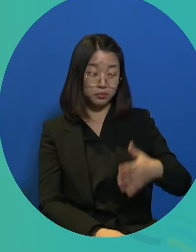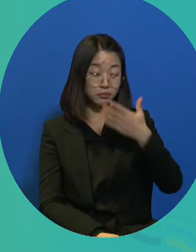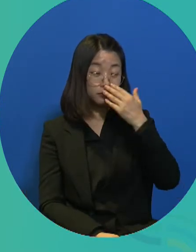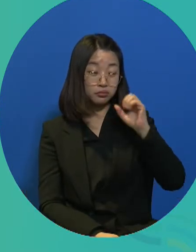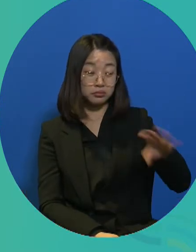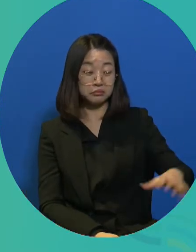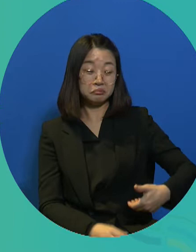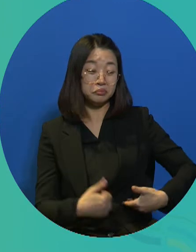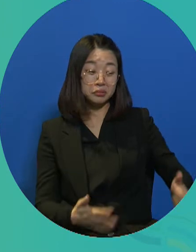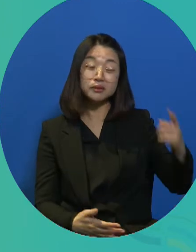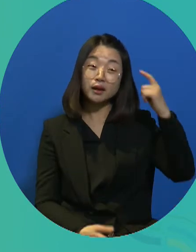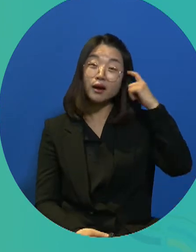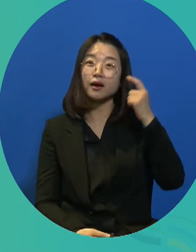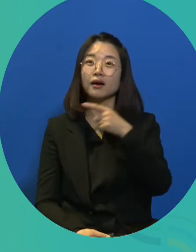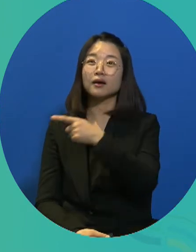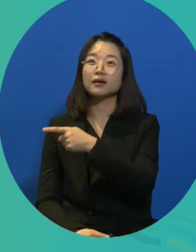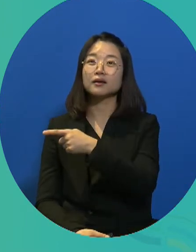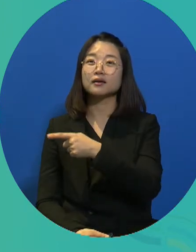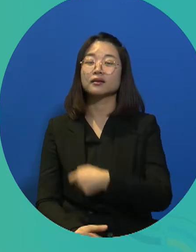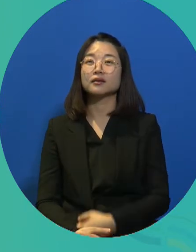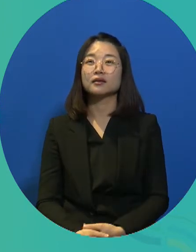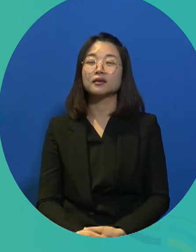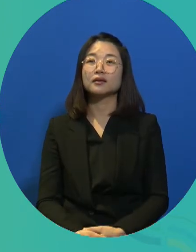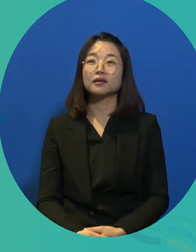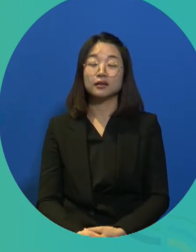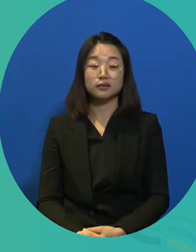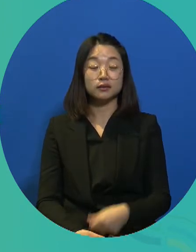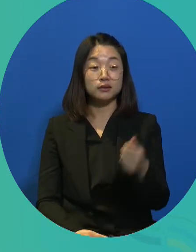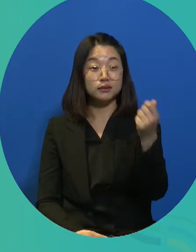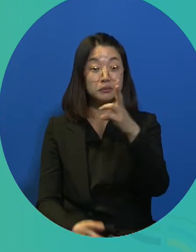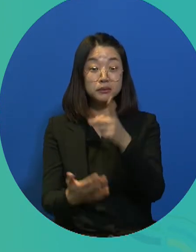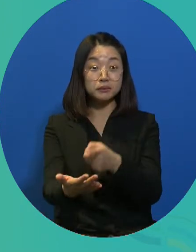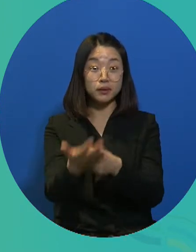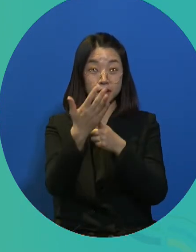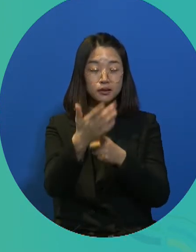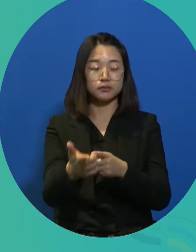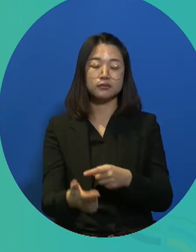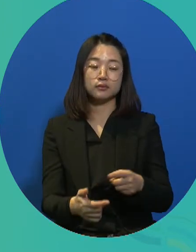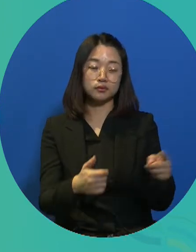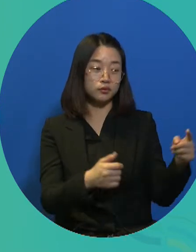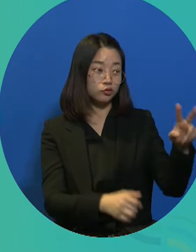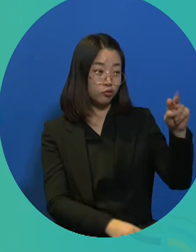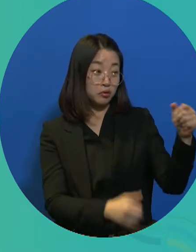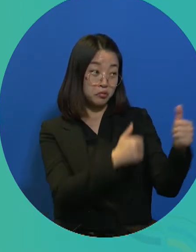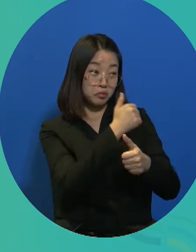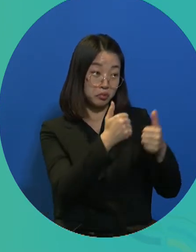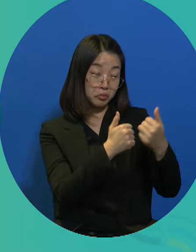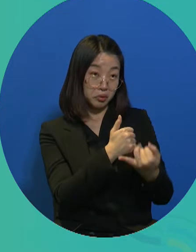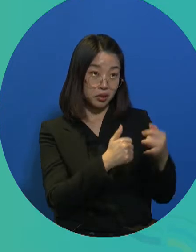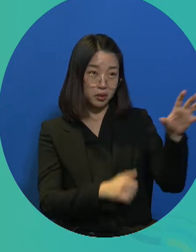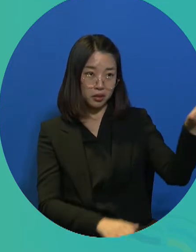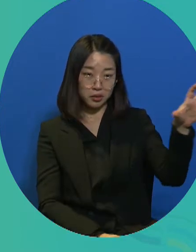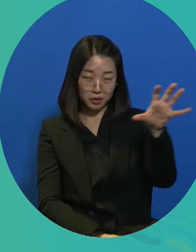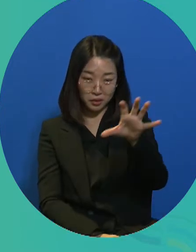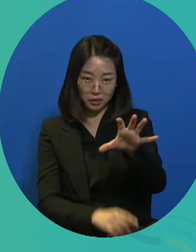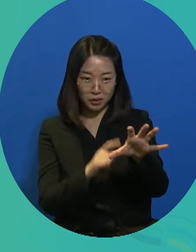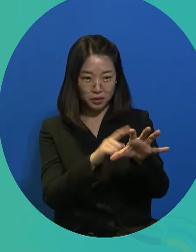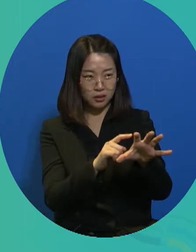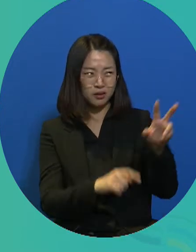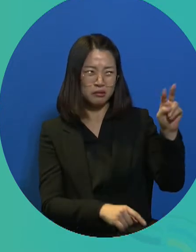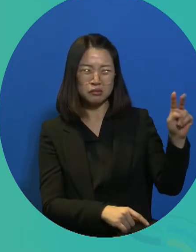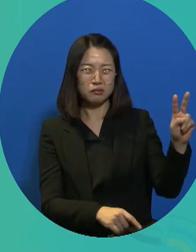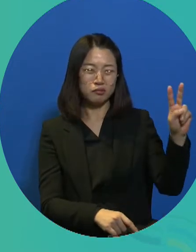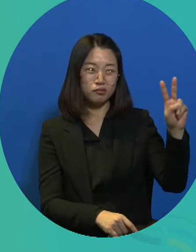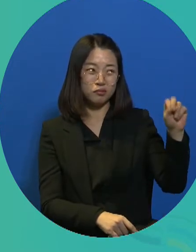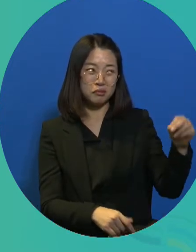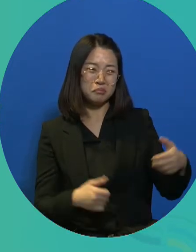했었습니다. 그리고 언론에는 이제 위원회의 신빙성을 최대한 축소하려고 했었습니다.